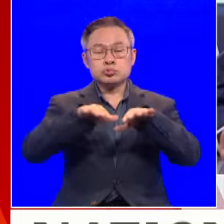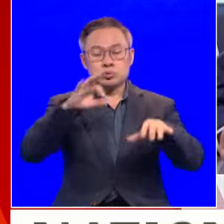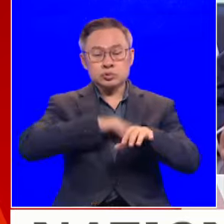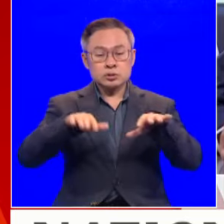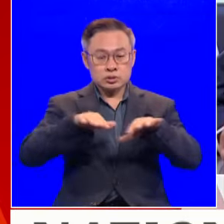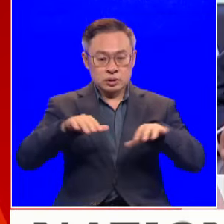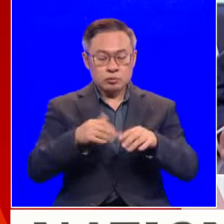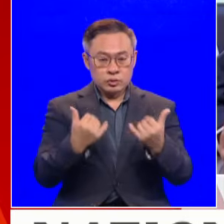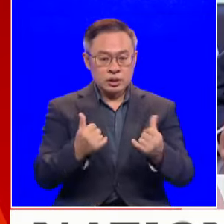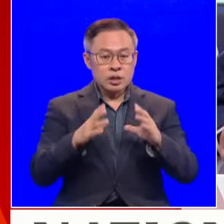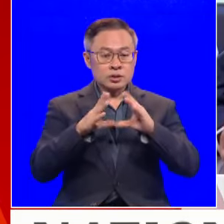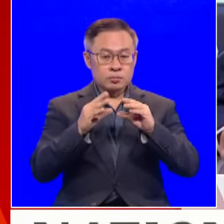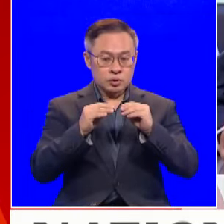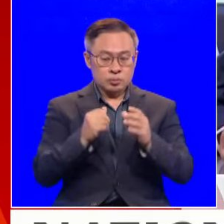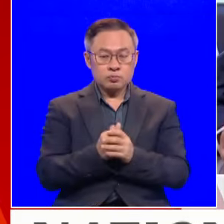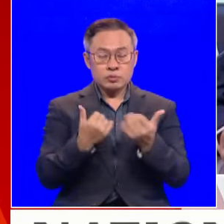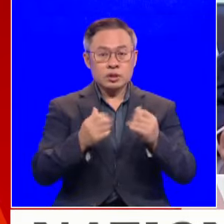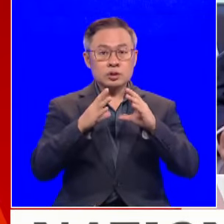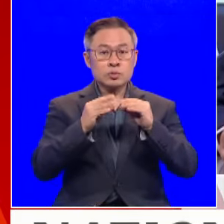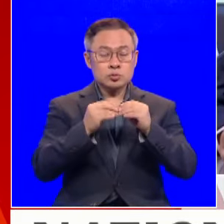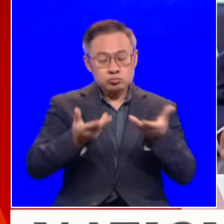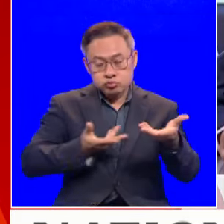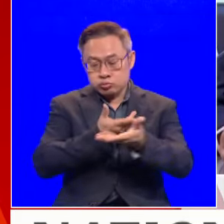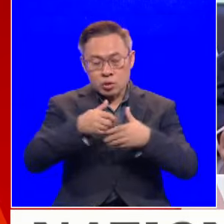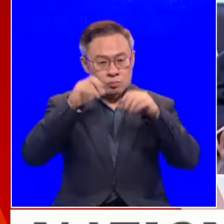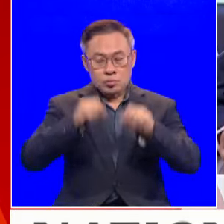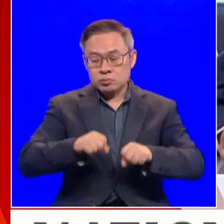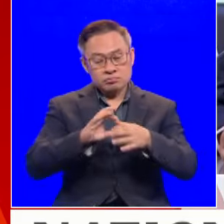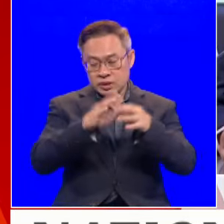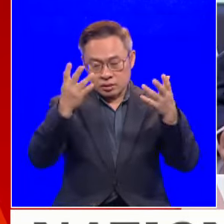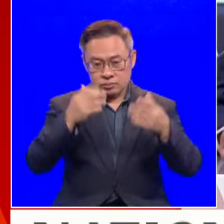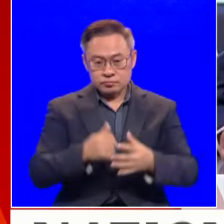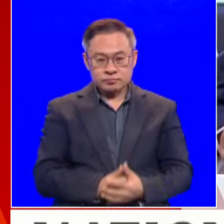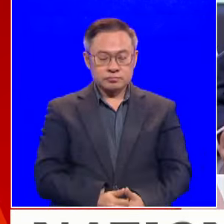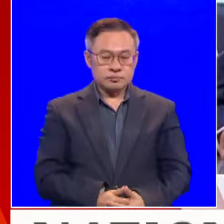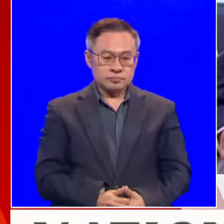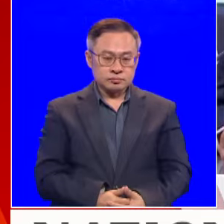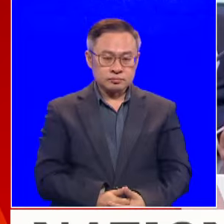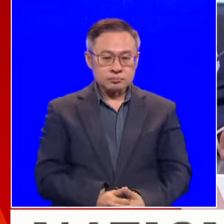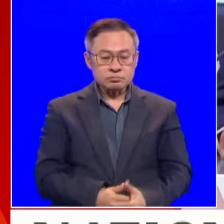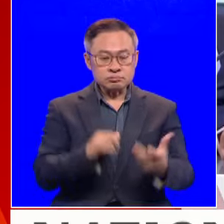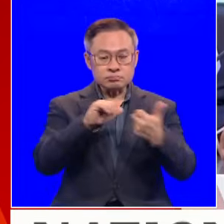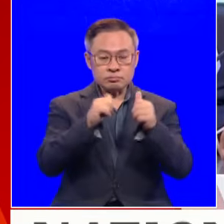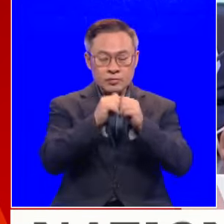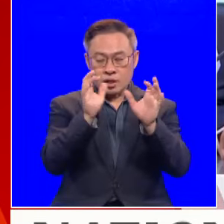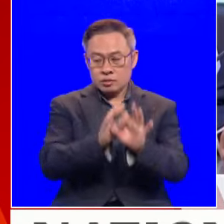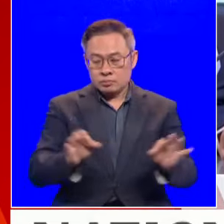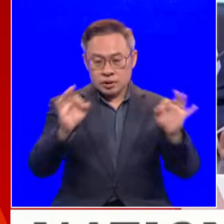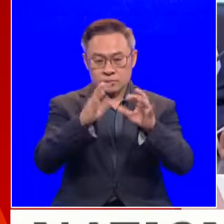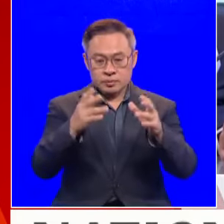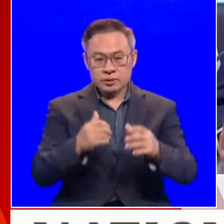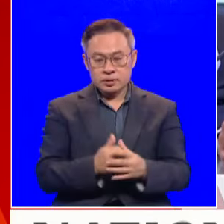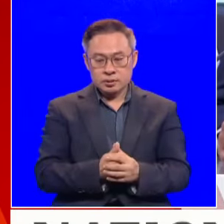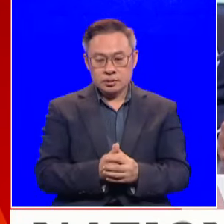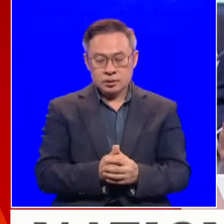ประชุมไม่ได้ไปพิจารณาอะไรกันในเรื่องนั้นเลยเพราะไม่มีอะไรที่เราต้องไปห่วงที่ท่านคว